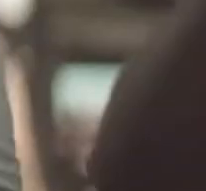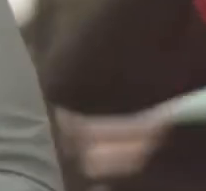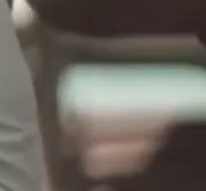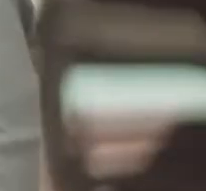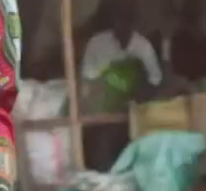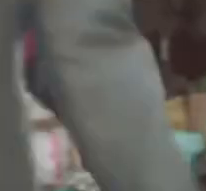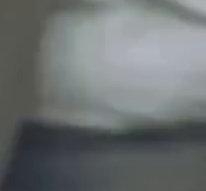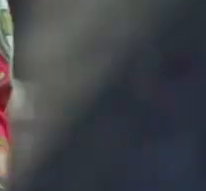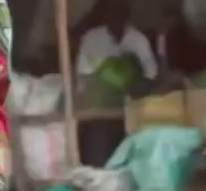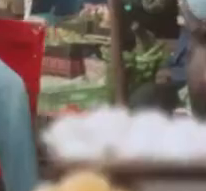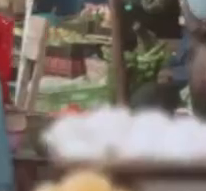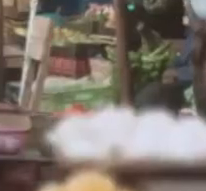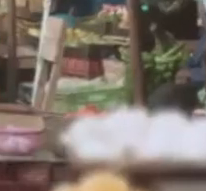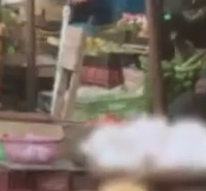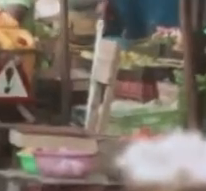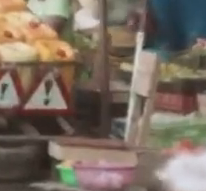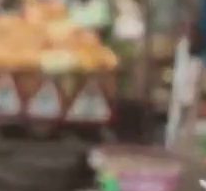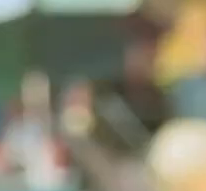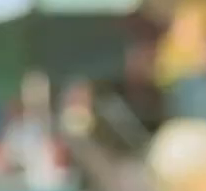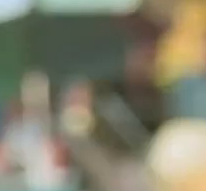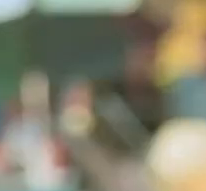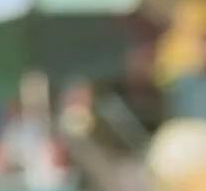Colgate Herbal. Twende.